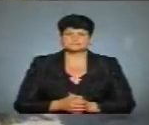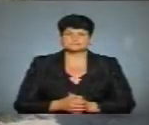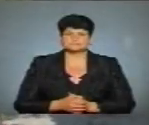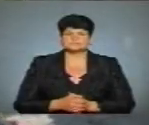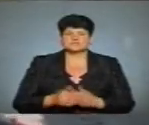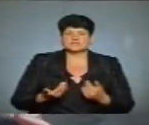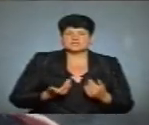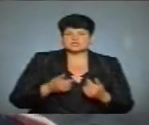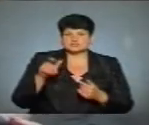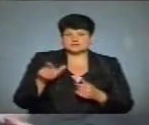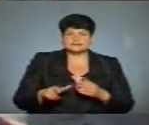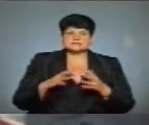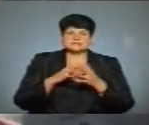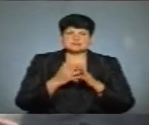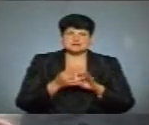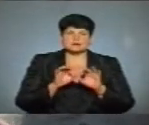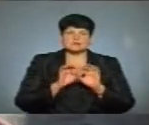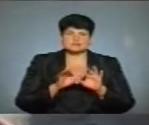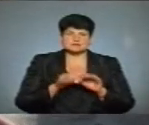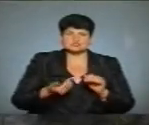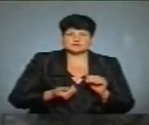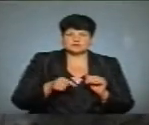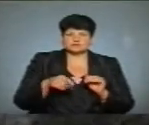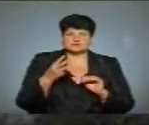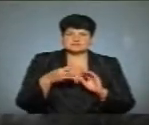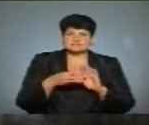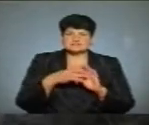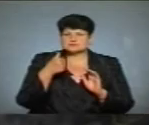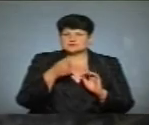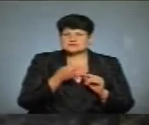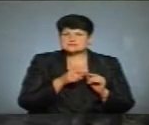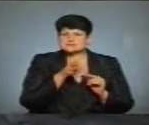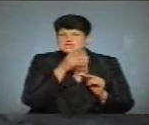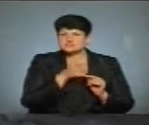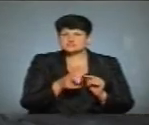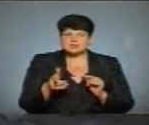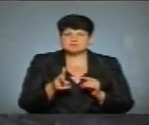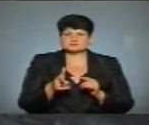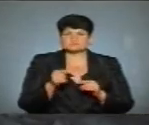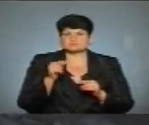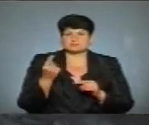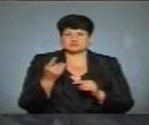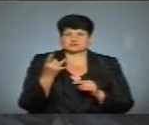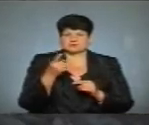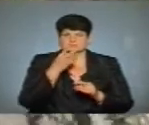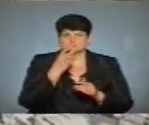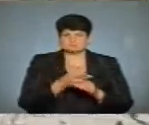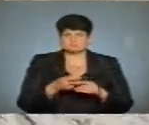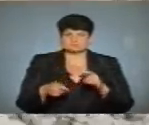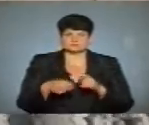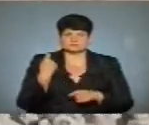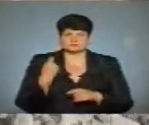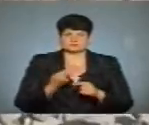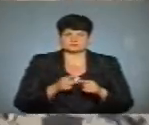Житель села Плиска Михайло Вітрук розповідає, живе тут 38 років. За цей час негода такої шкоди завдала вперше. Яка